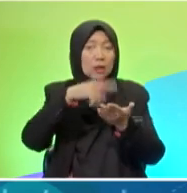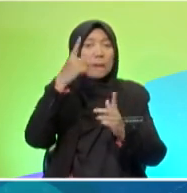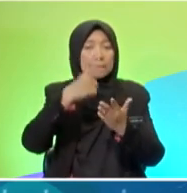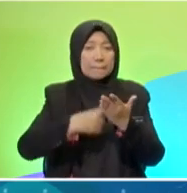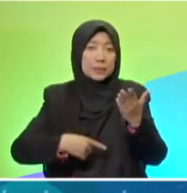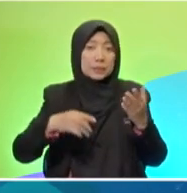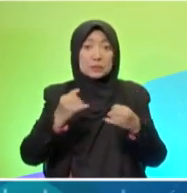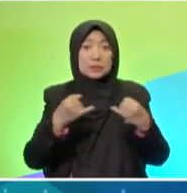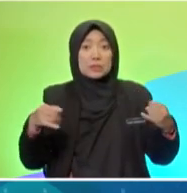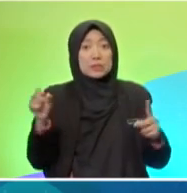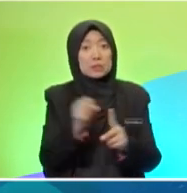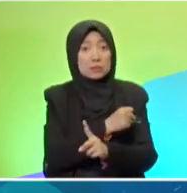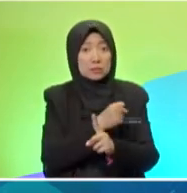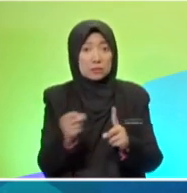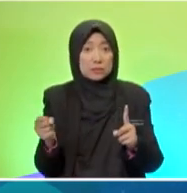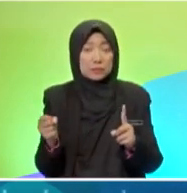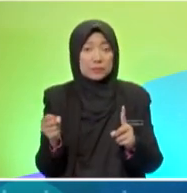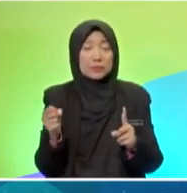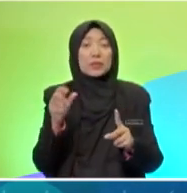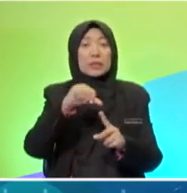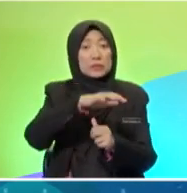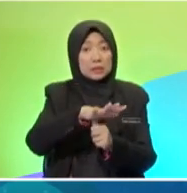ini dan melihat